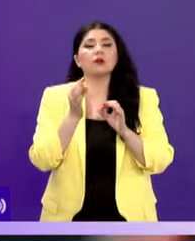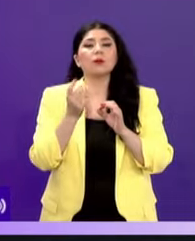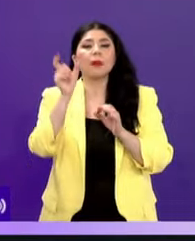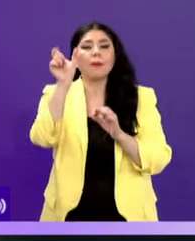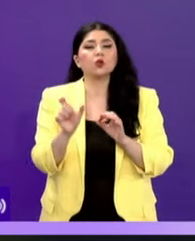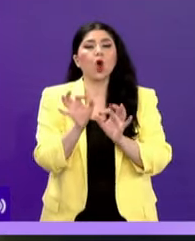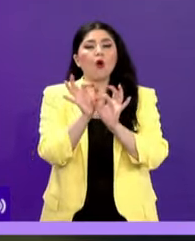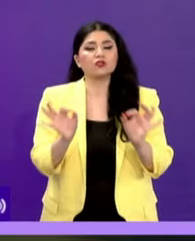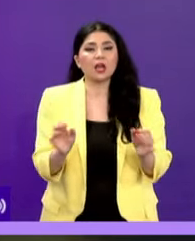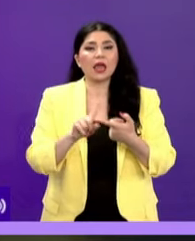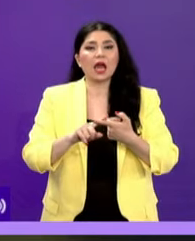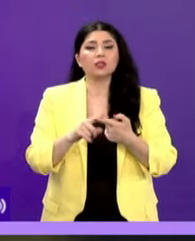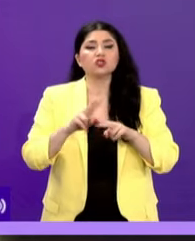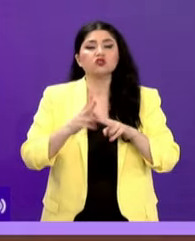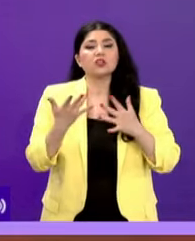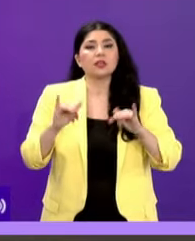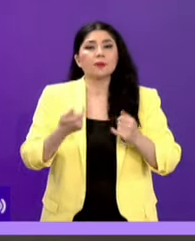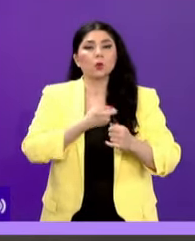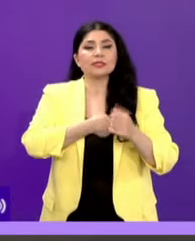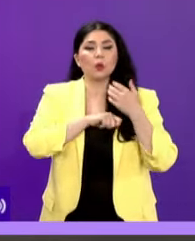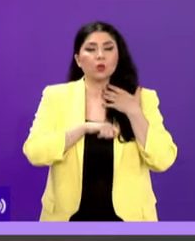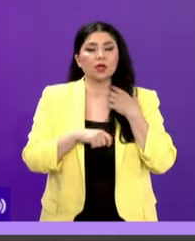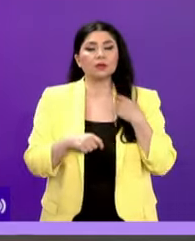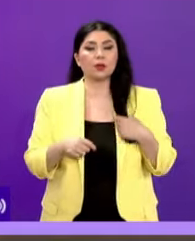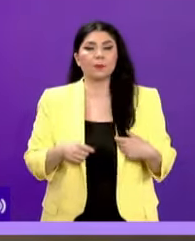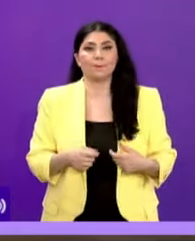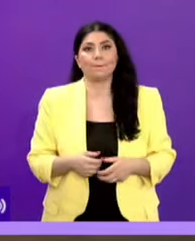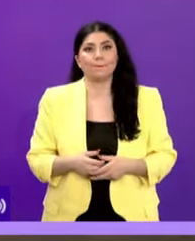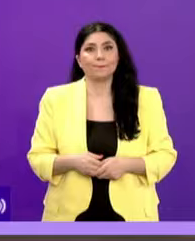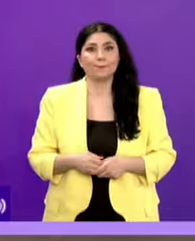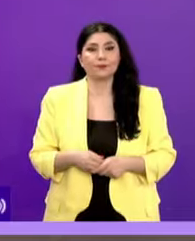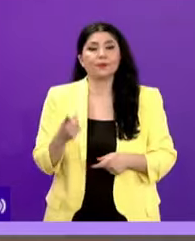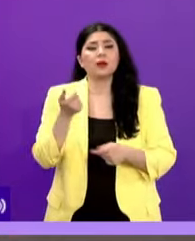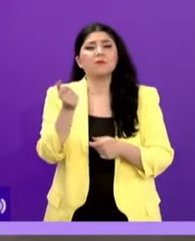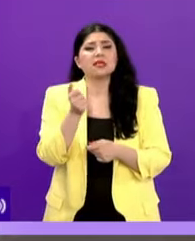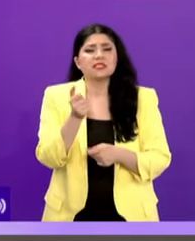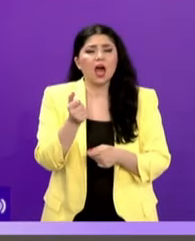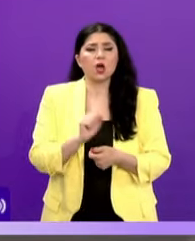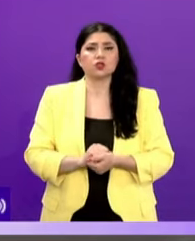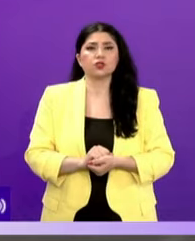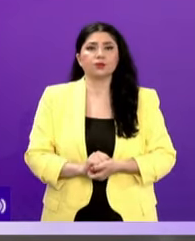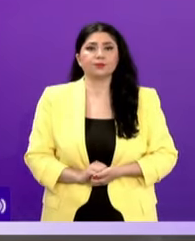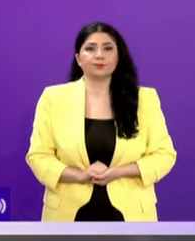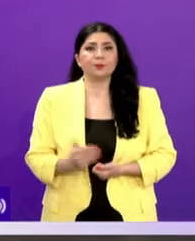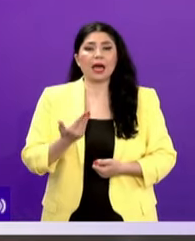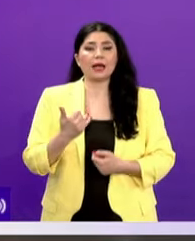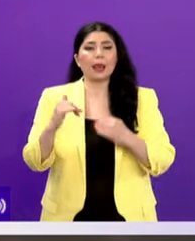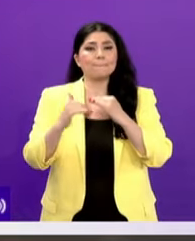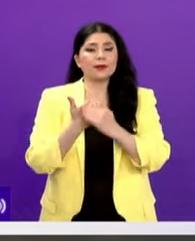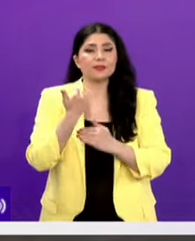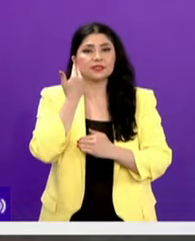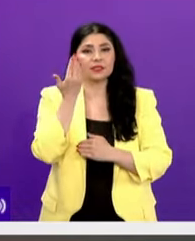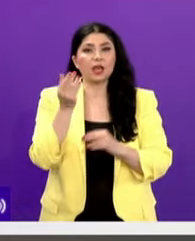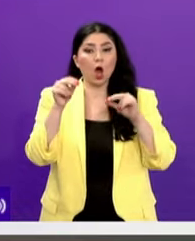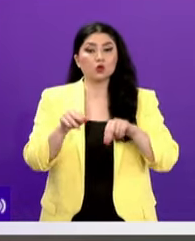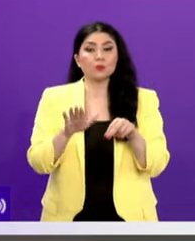securitate, atât prin intermediul SMS-urilor, mesajelor pe care le primesc în momentul în care